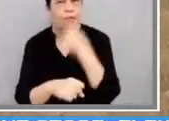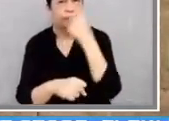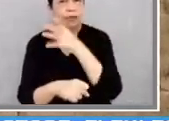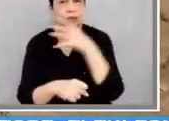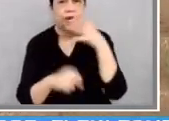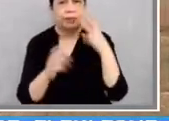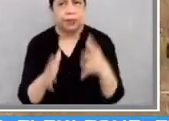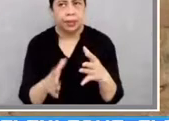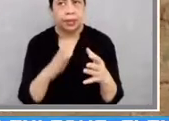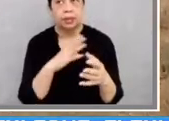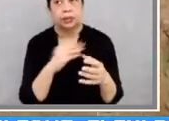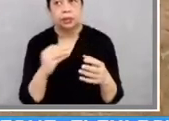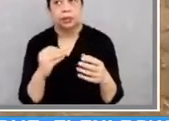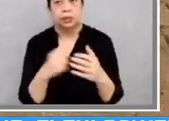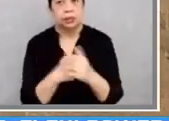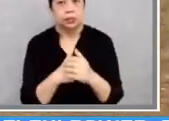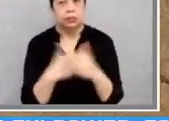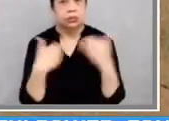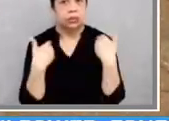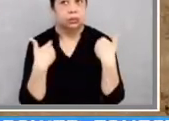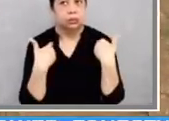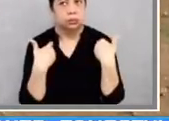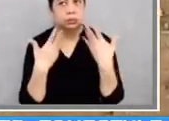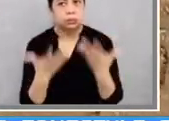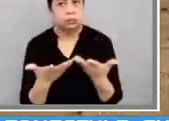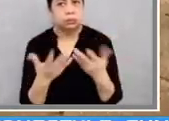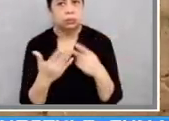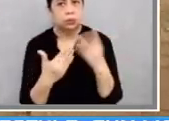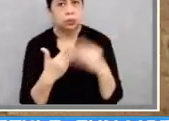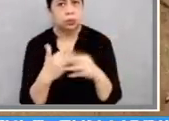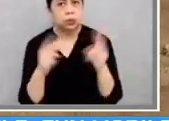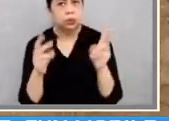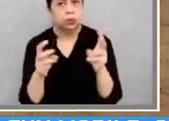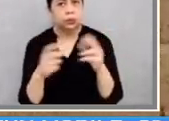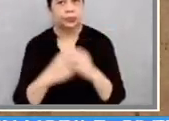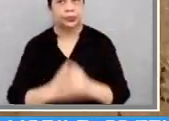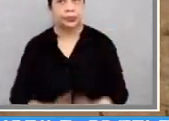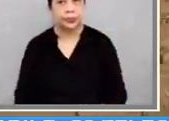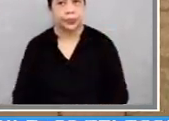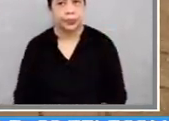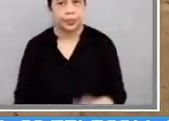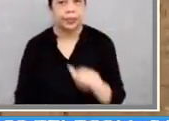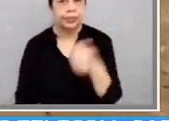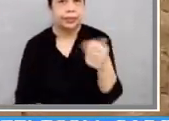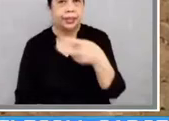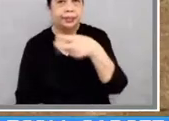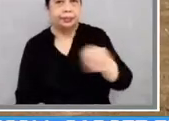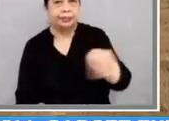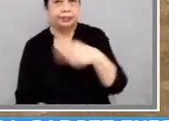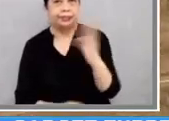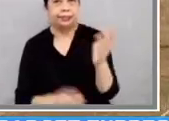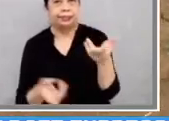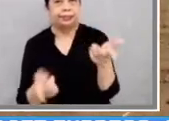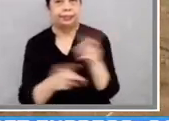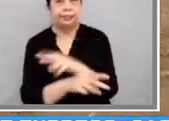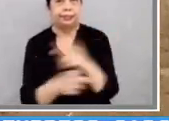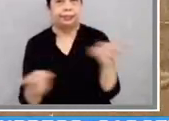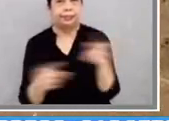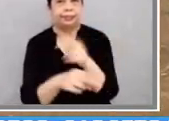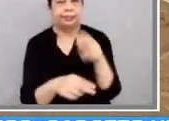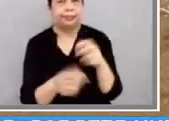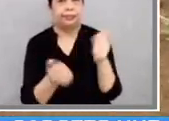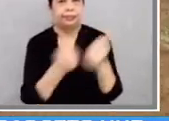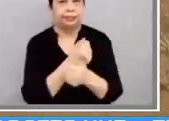And, pero pinapractice ko namin ngayon, ma'am, tinatawag natin na alternate wetting and drying system. Na-increase namin yung aming